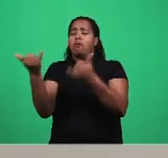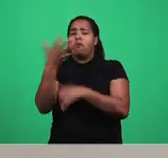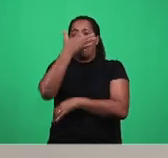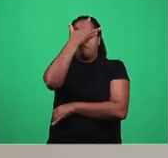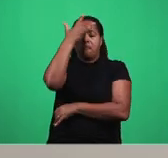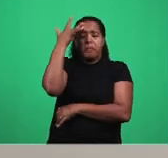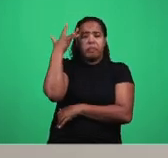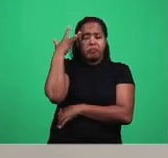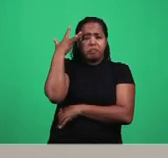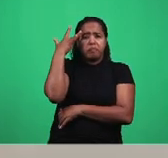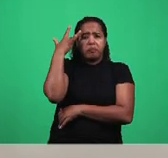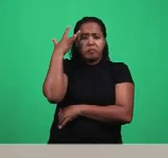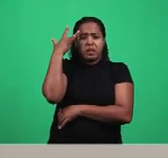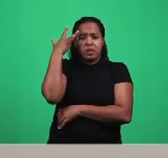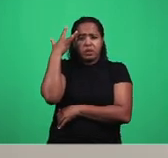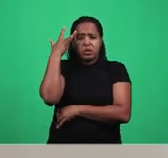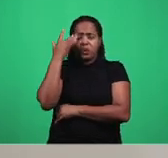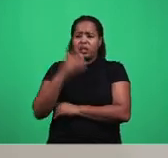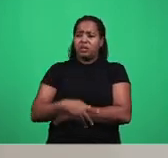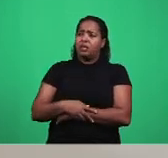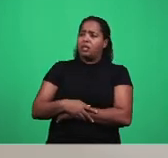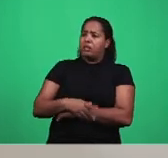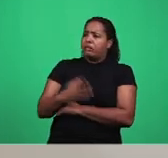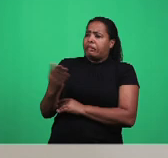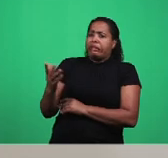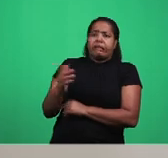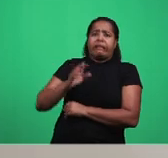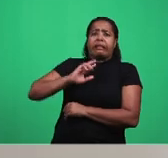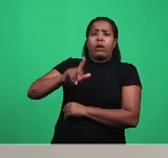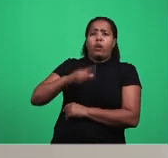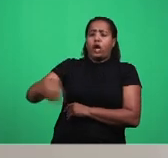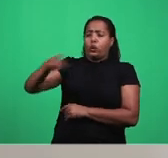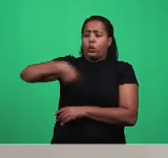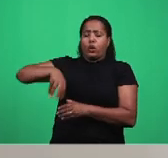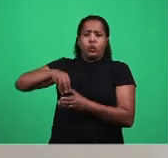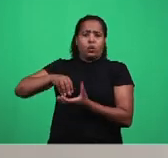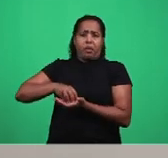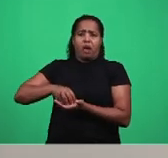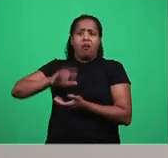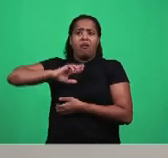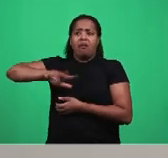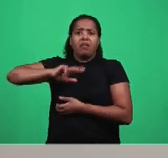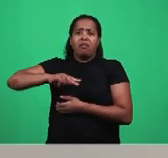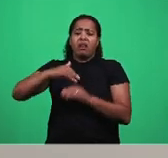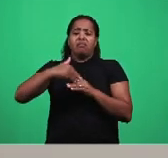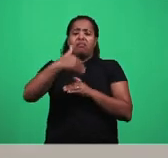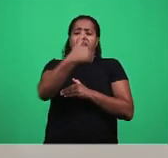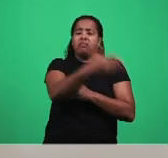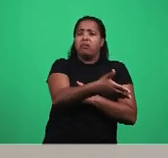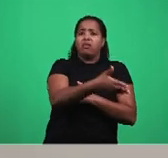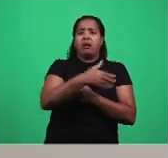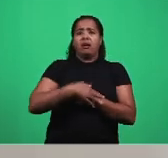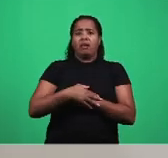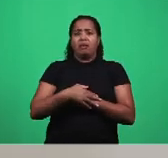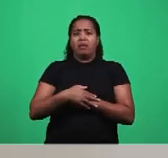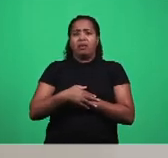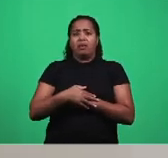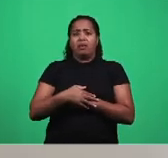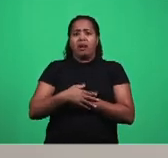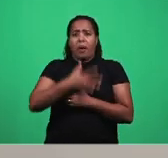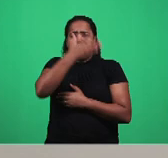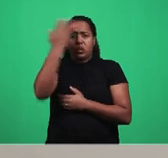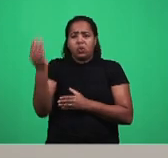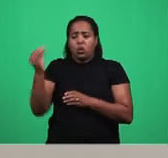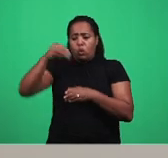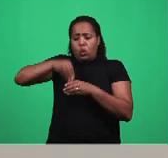qui sont au dehors de nous. Ce pas des gens qui sont parmi nous, qui n'ont pas compris ce qu'est l'œuvre. Ils pensent encore